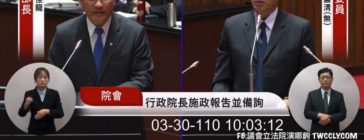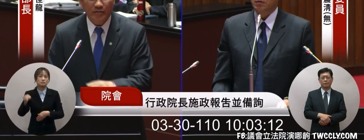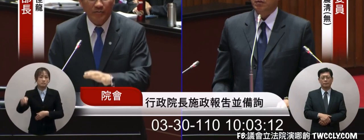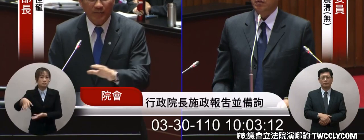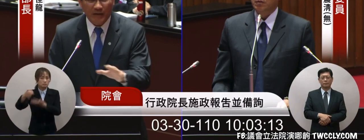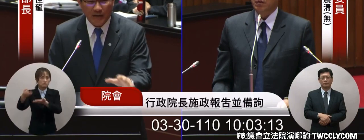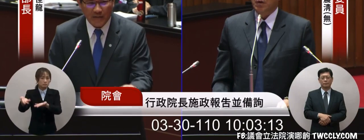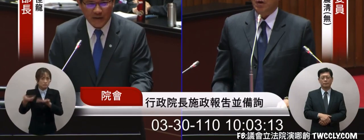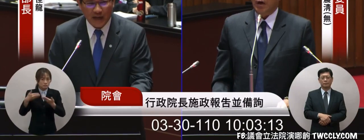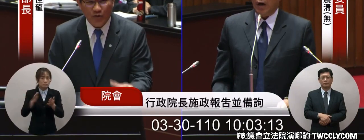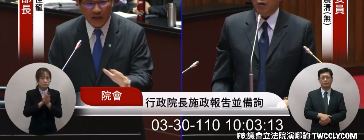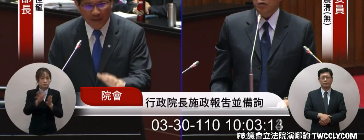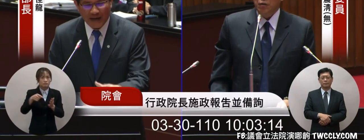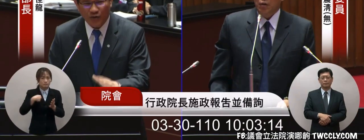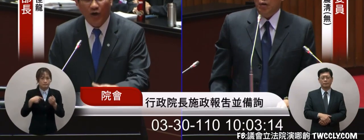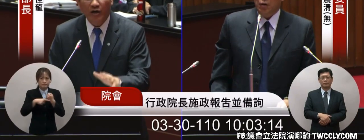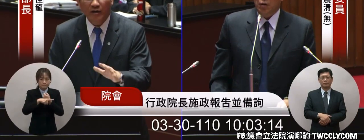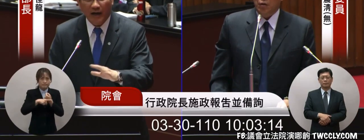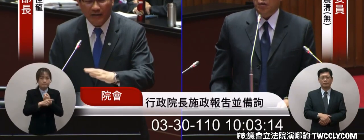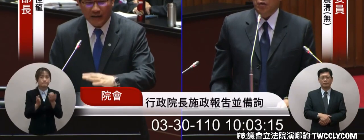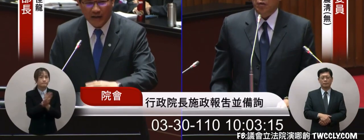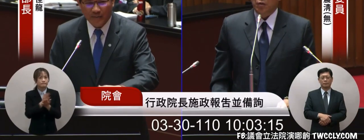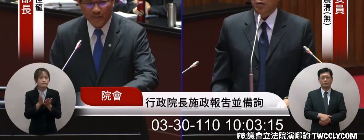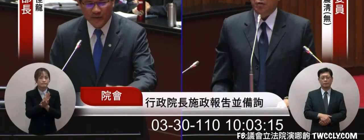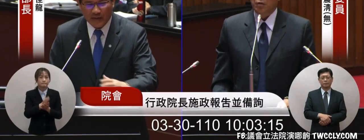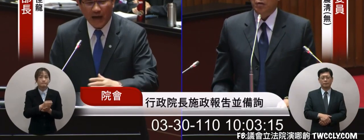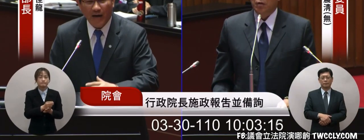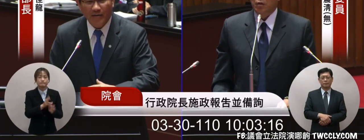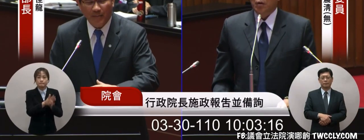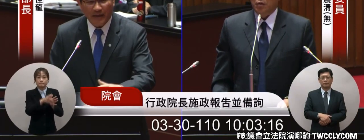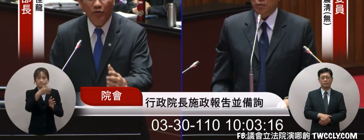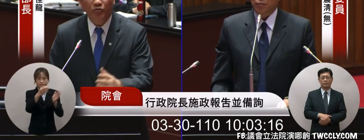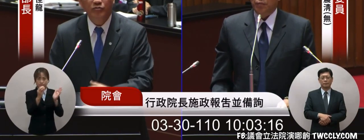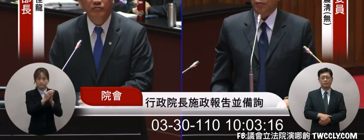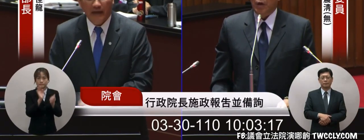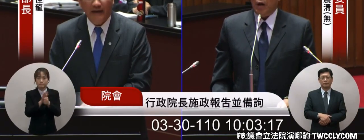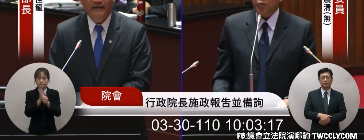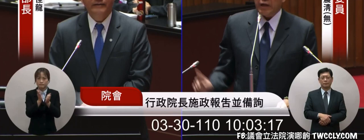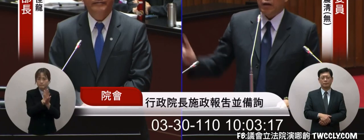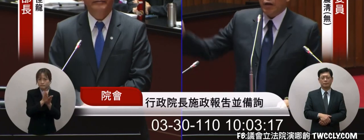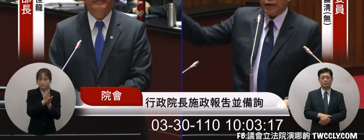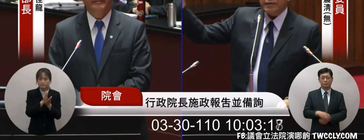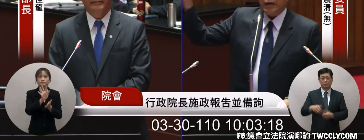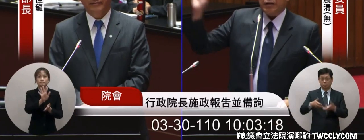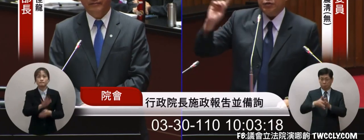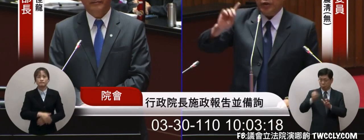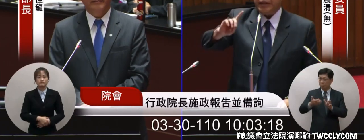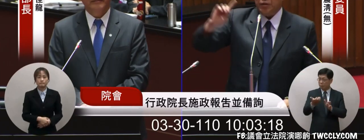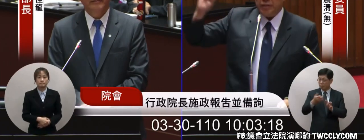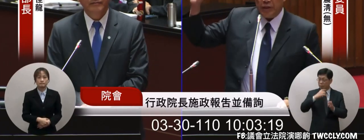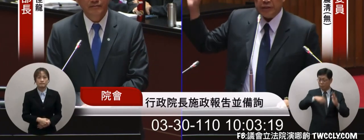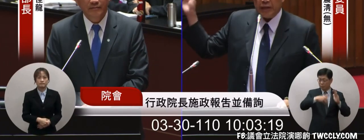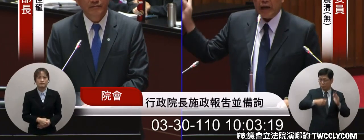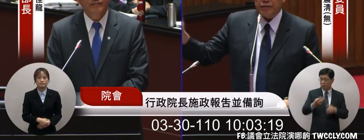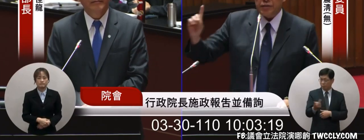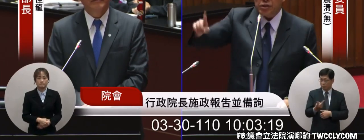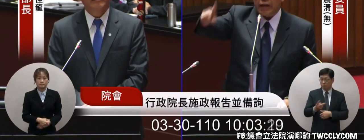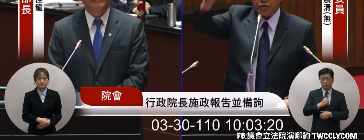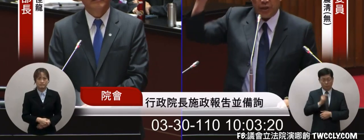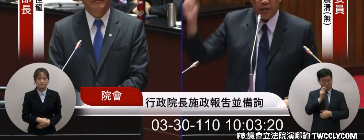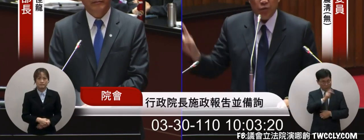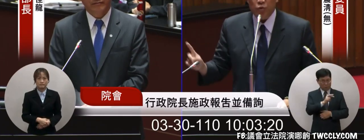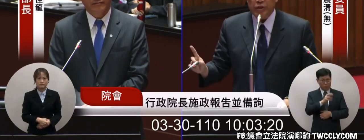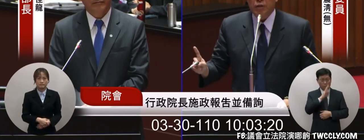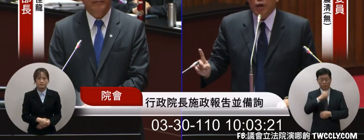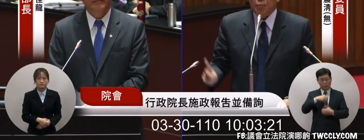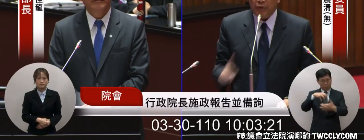在進行鐵道局在幫他做檢討評估部長剛才跟院長你們現在看的是